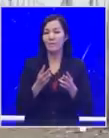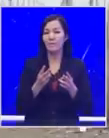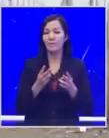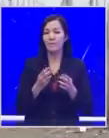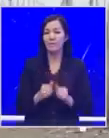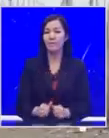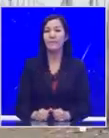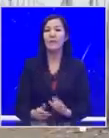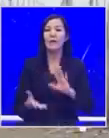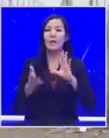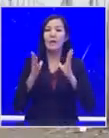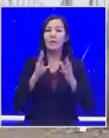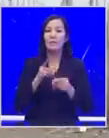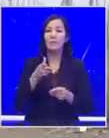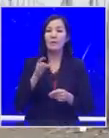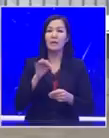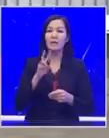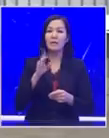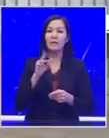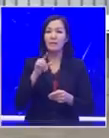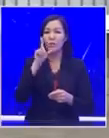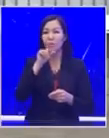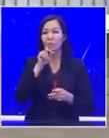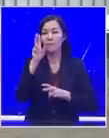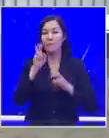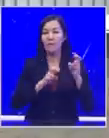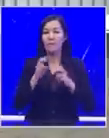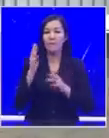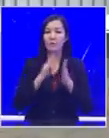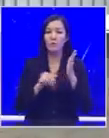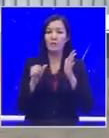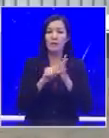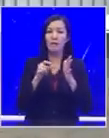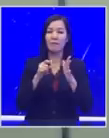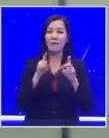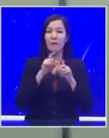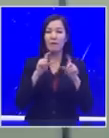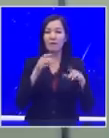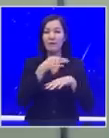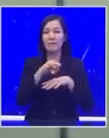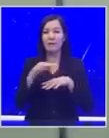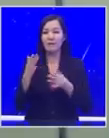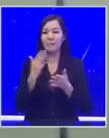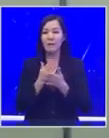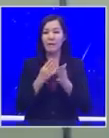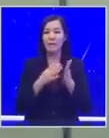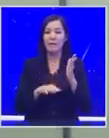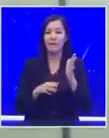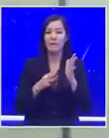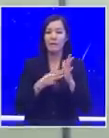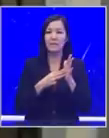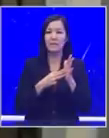жатыр. Жалпы Отан Гринфуд құс фабрикасы аса ірі, 96 нысаны бар. Қазір оның 48-і жұмыс жасауға сақадай